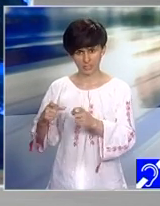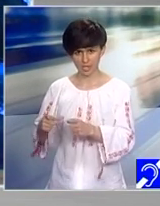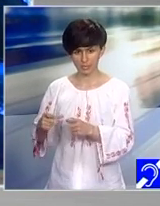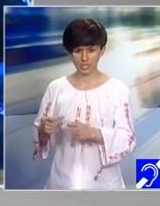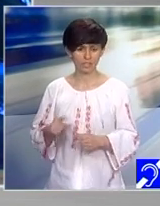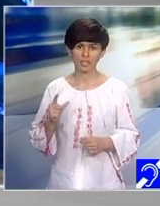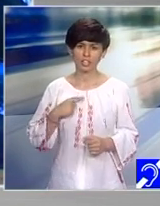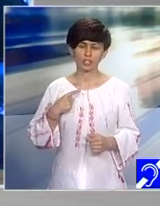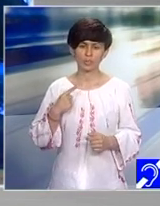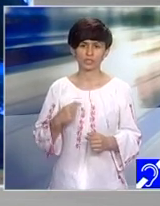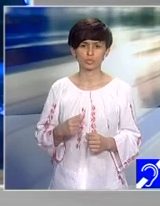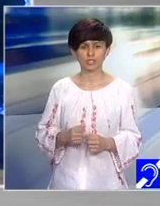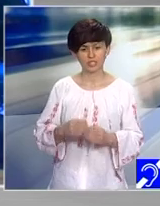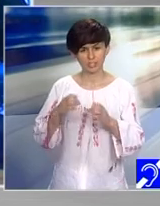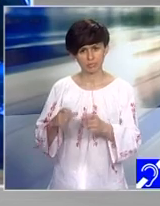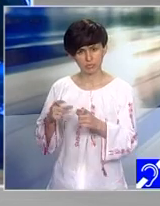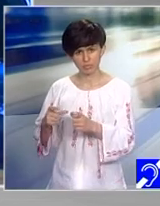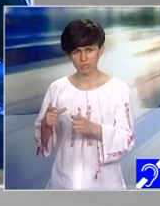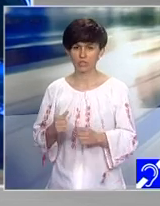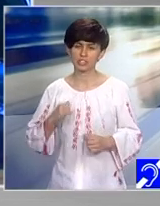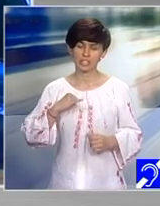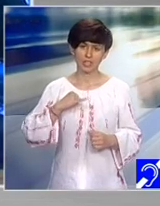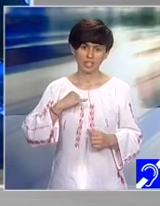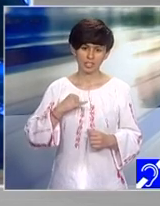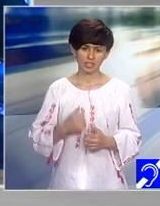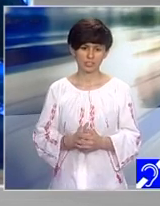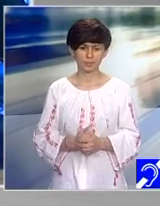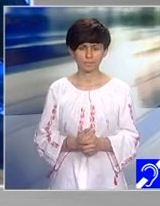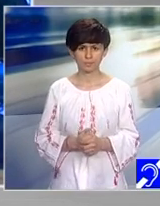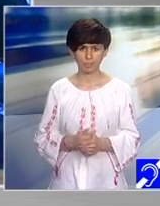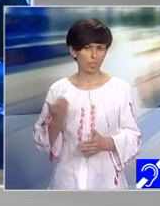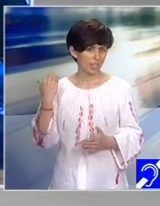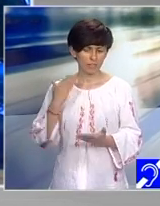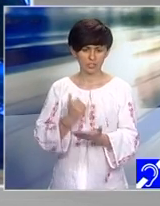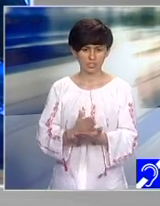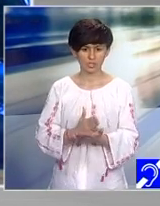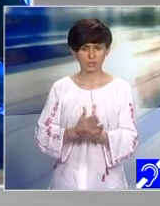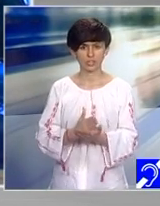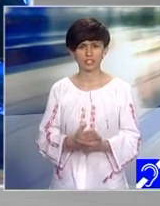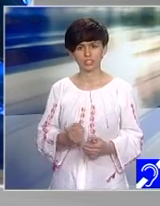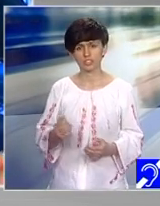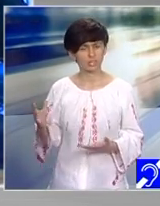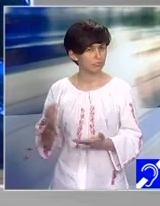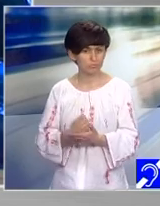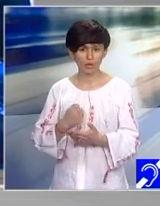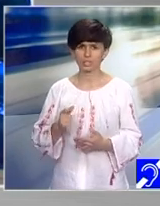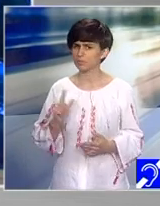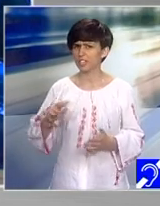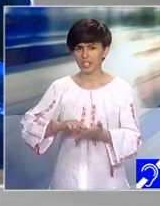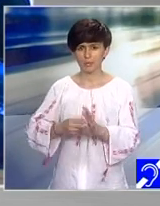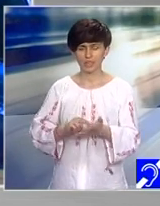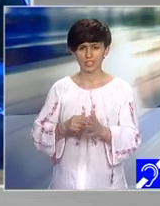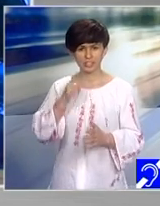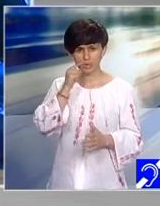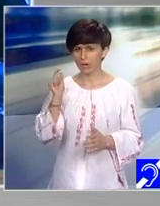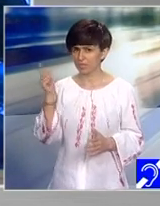interese în anumite situații, decât după 2013 încoace. Și a fost o decizie luată super pe nepregătite, oamenii așa, nu știu